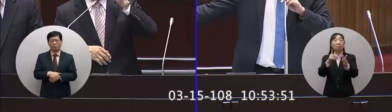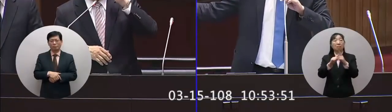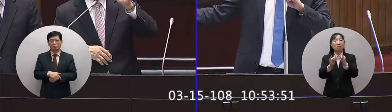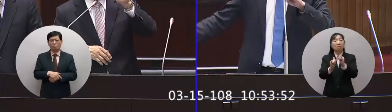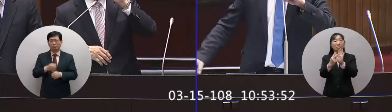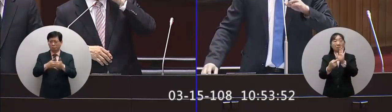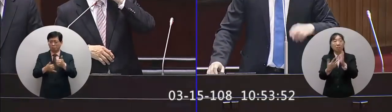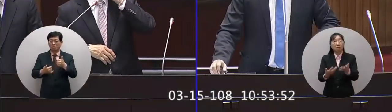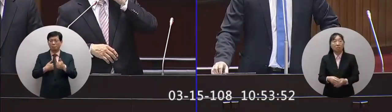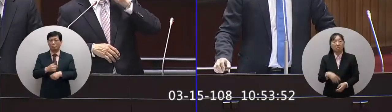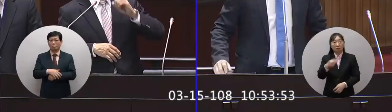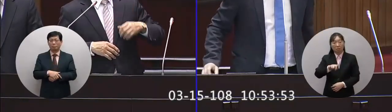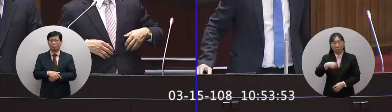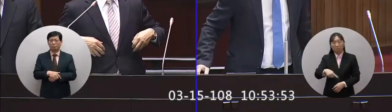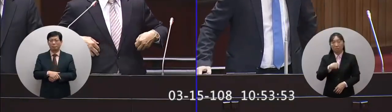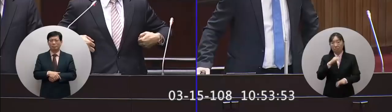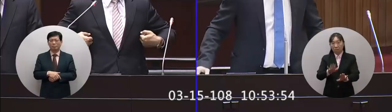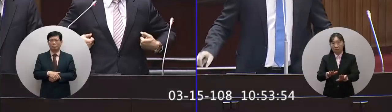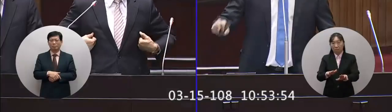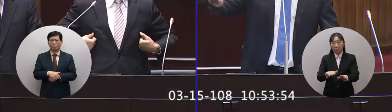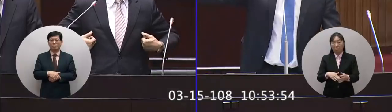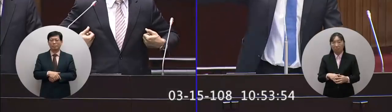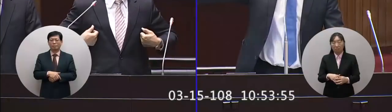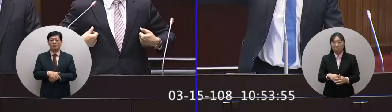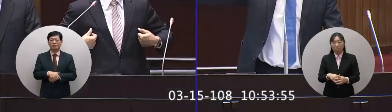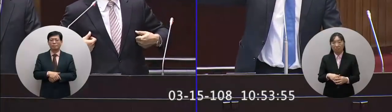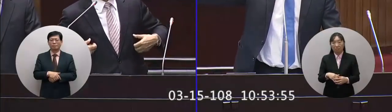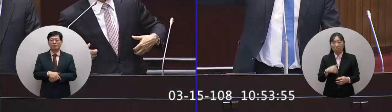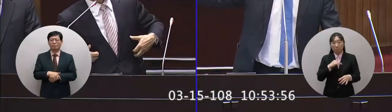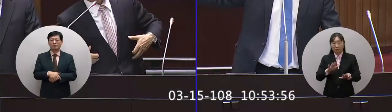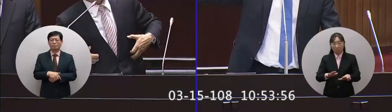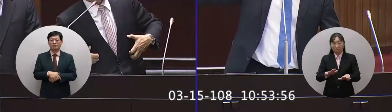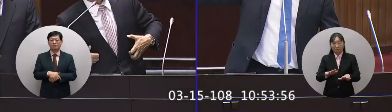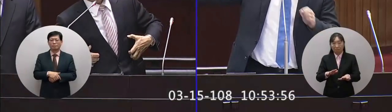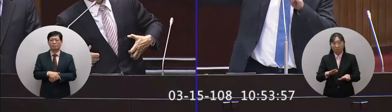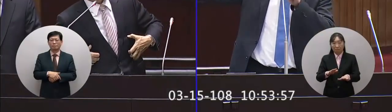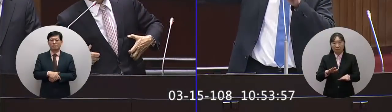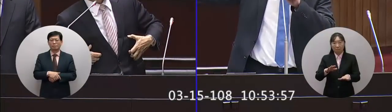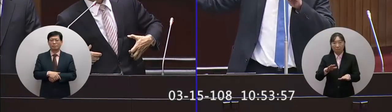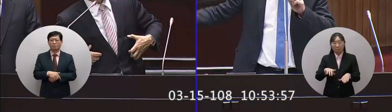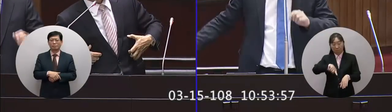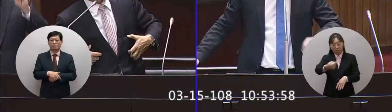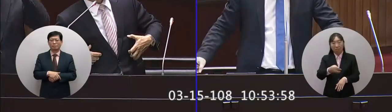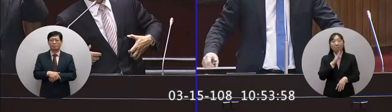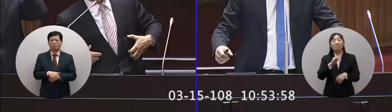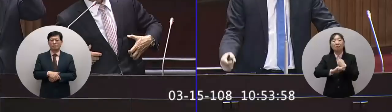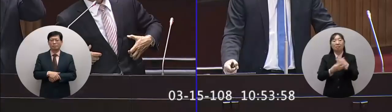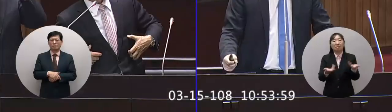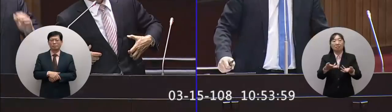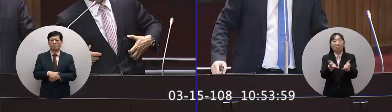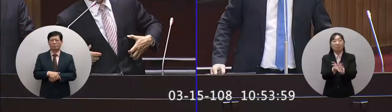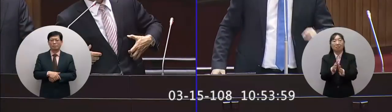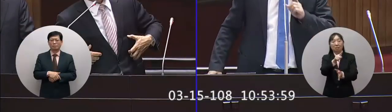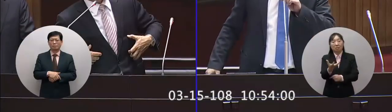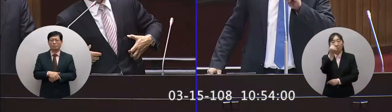来， 委员， 下一个，我请教一个，我现在进入的哈，全部都是跟法务部的职权有关系